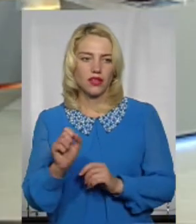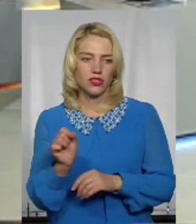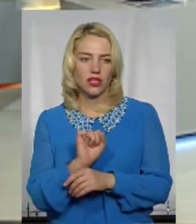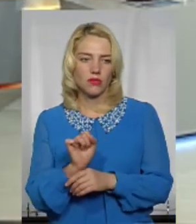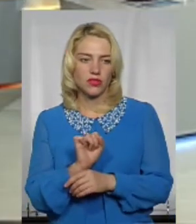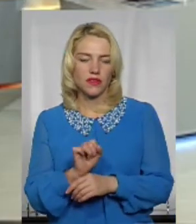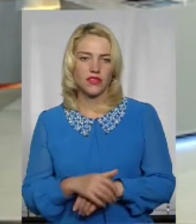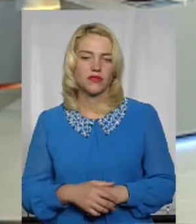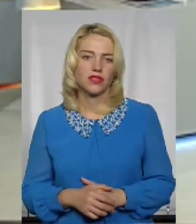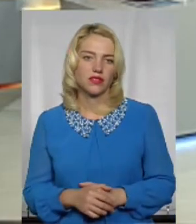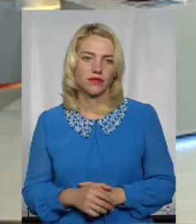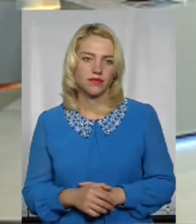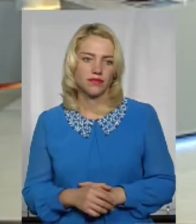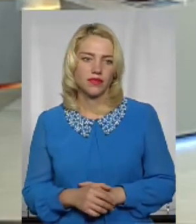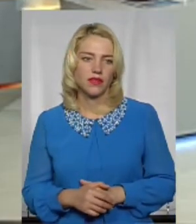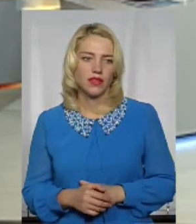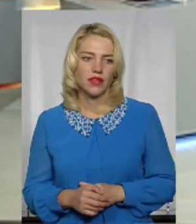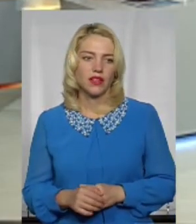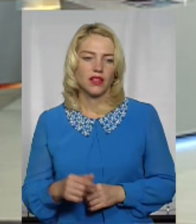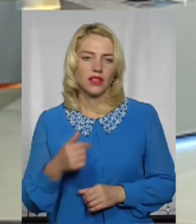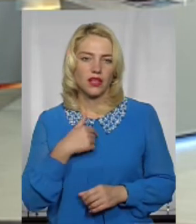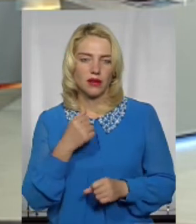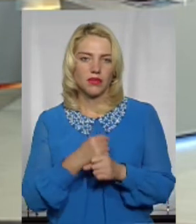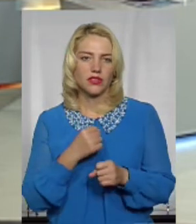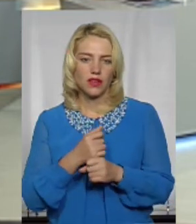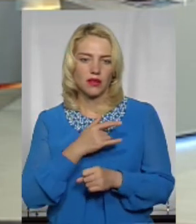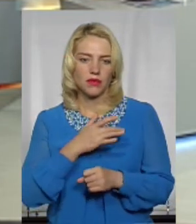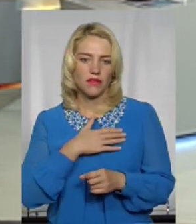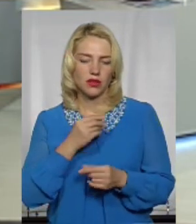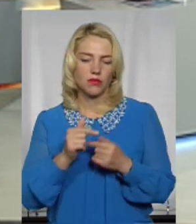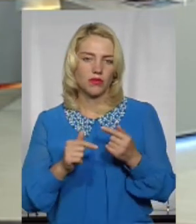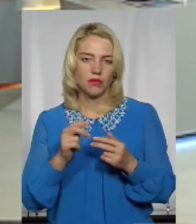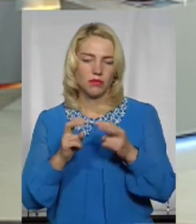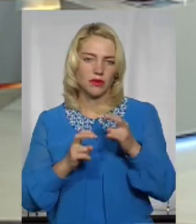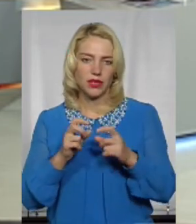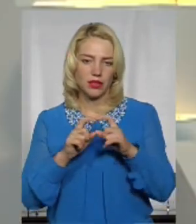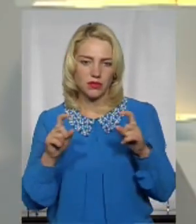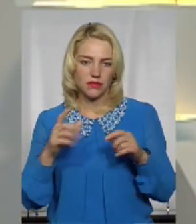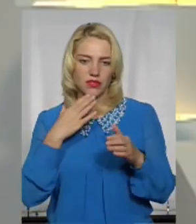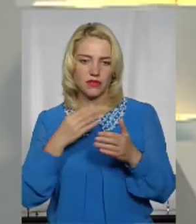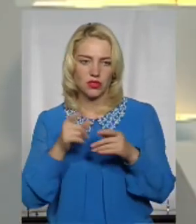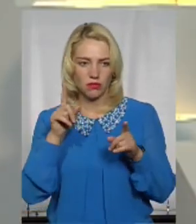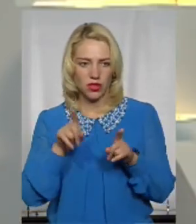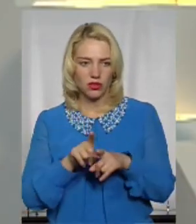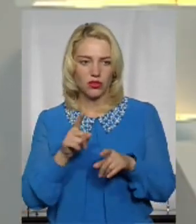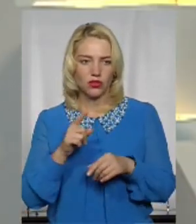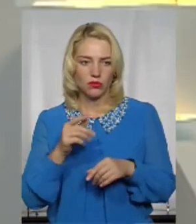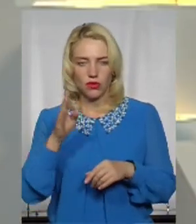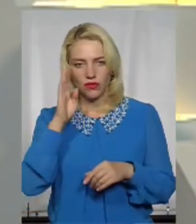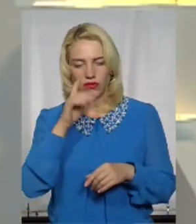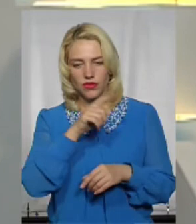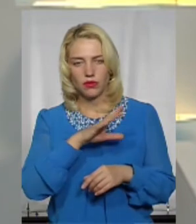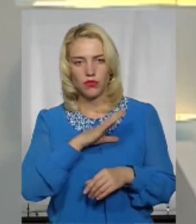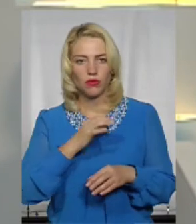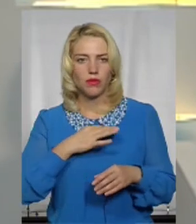Давайте, можна дуже коротко. Ну, я працювала в приватному підприємстві зі своїм братом, тому він був